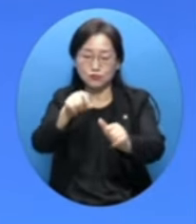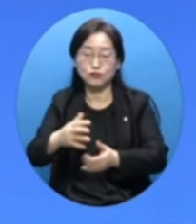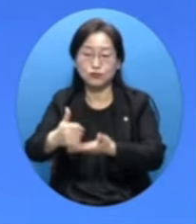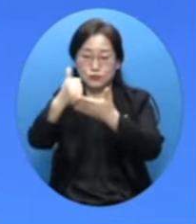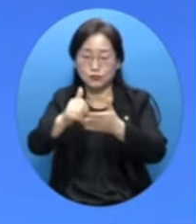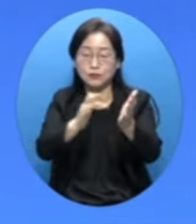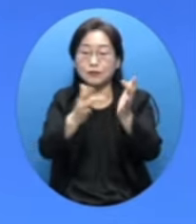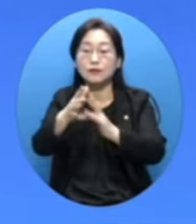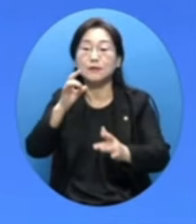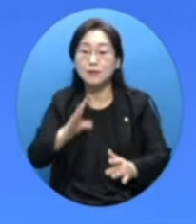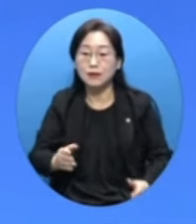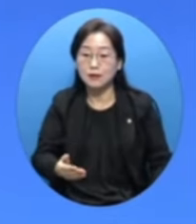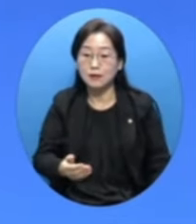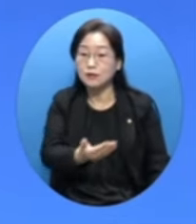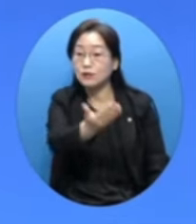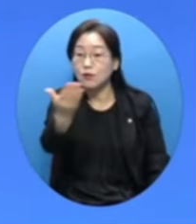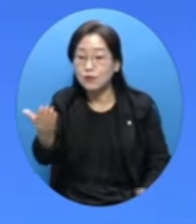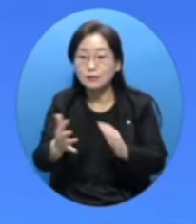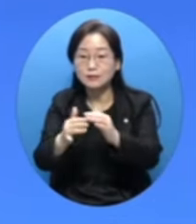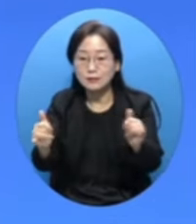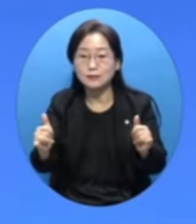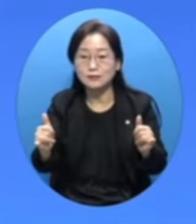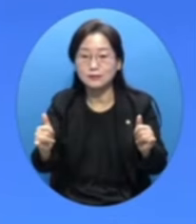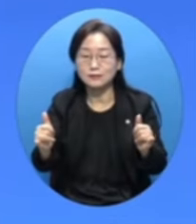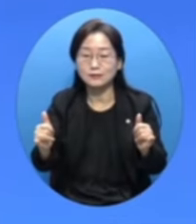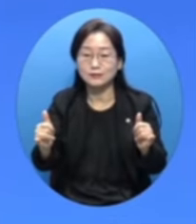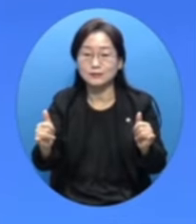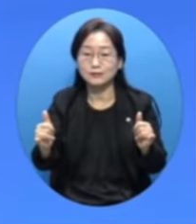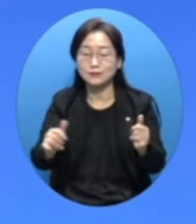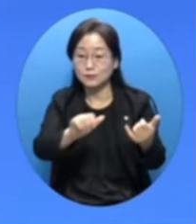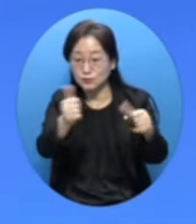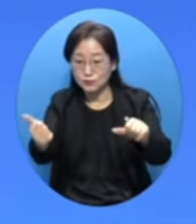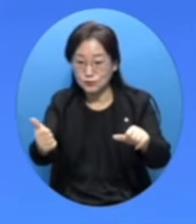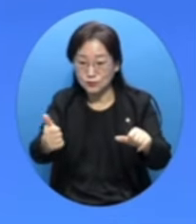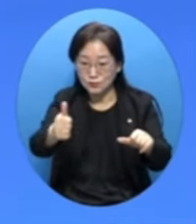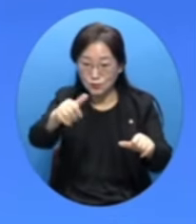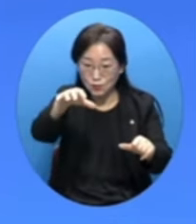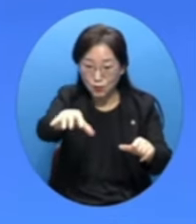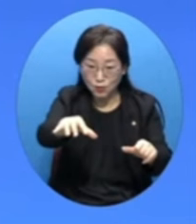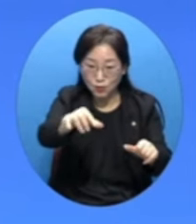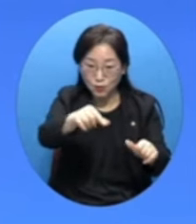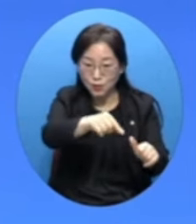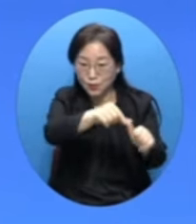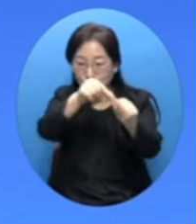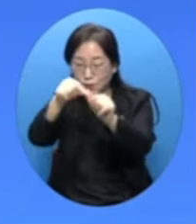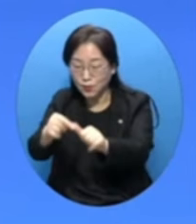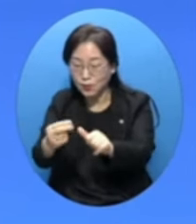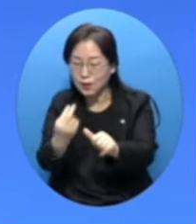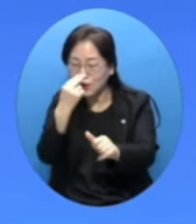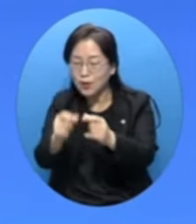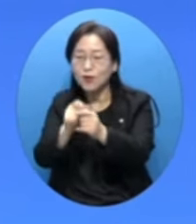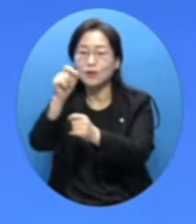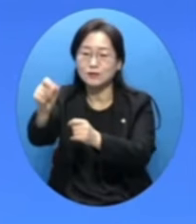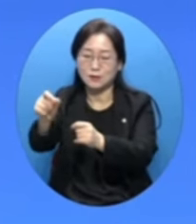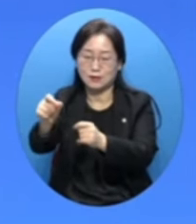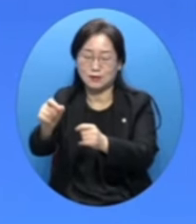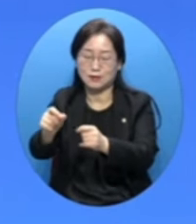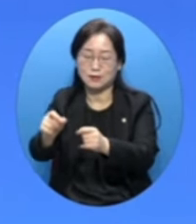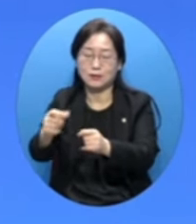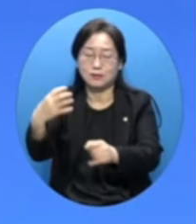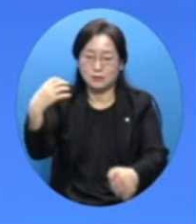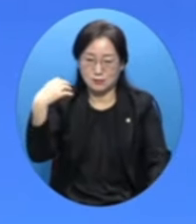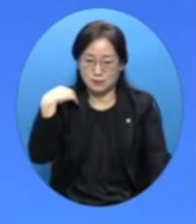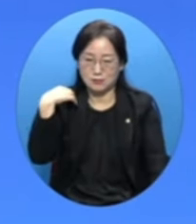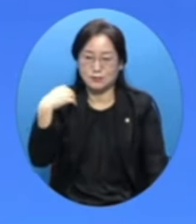예수님만이 저들을 죽음에서 영생으로 옮겨 줄 유일한 우리의 구원자가